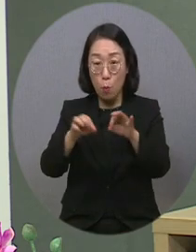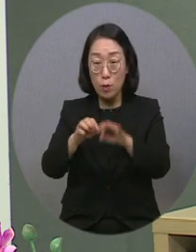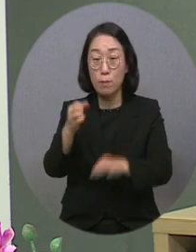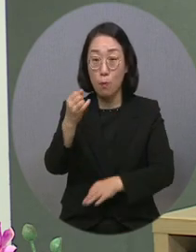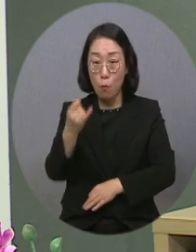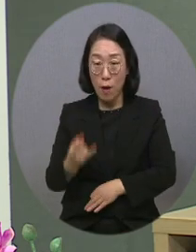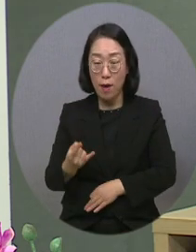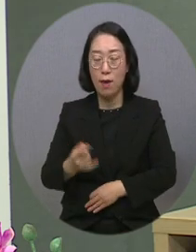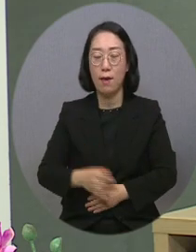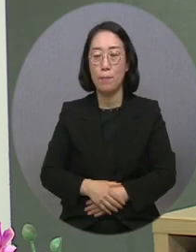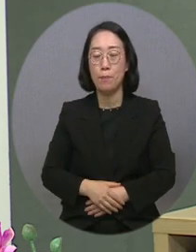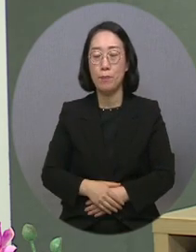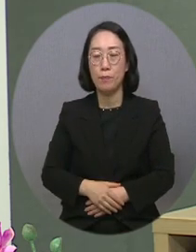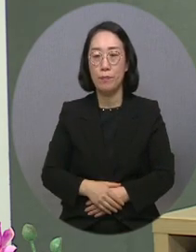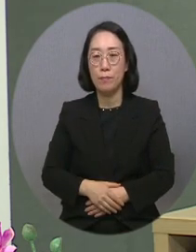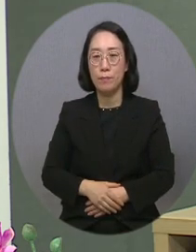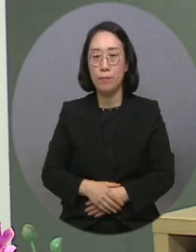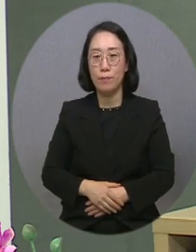공동모금회의에